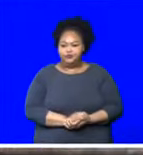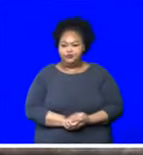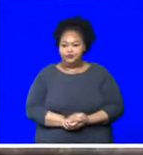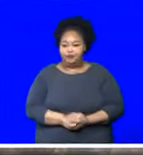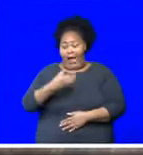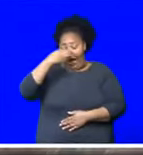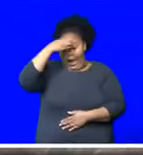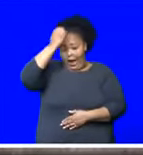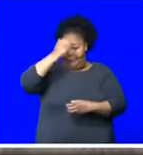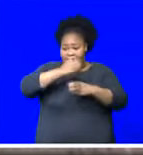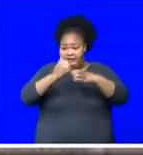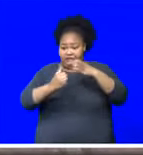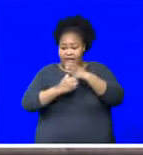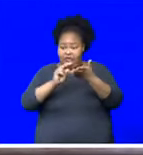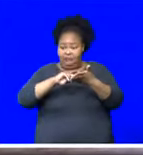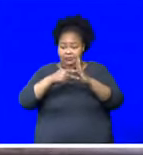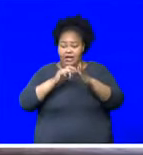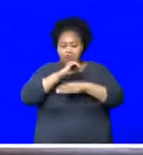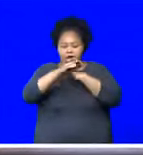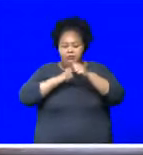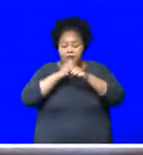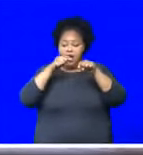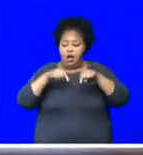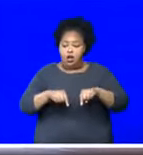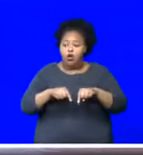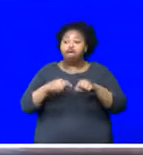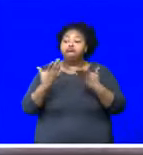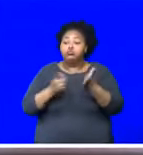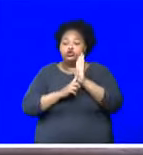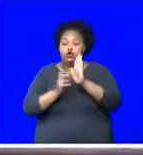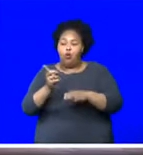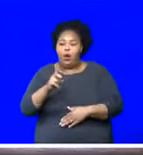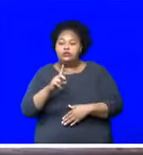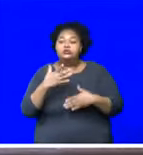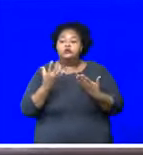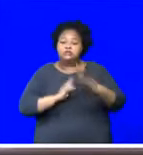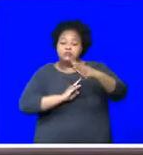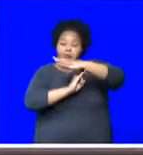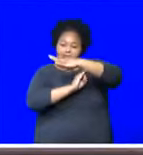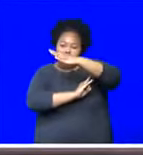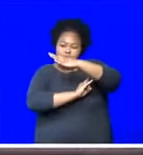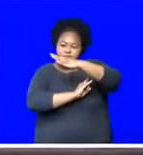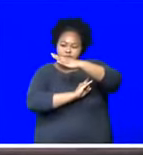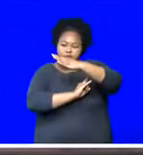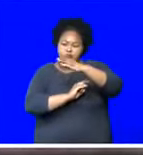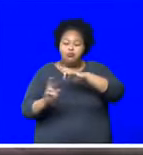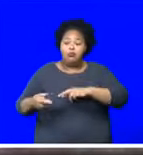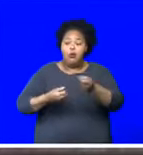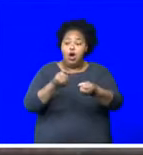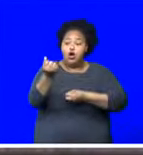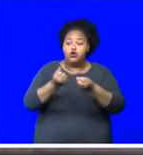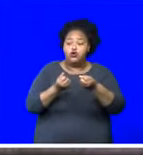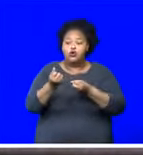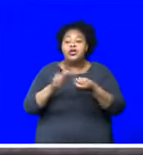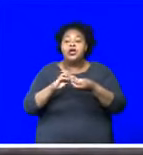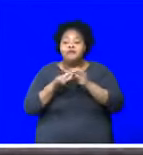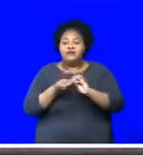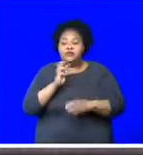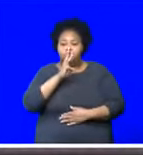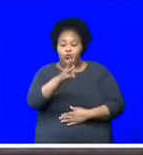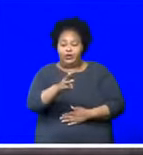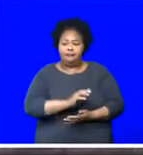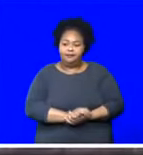lwahulumende lwekusebenza lweminyaka losetulu luveta ukuthi utakuhambisa embili kulungisa imigwaco kuleli. Hulumende